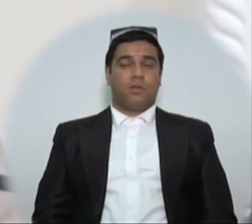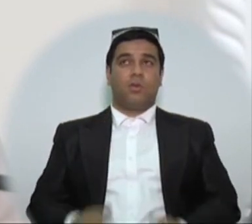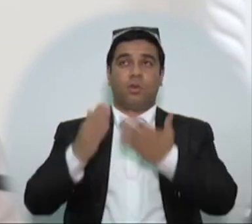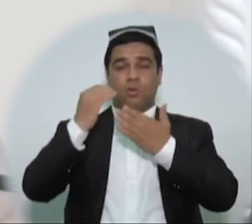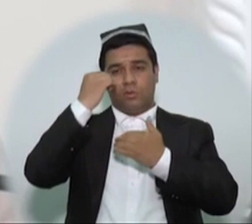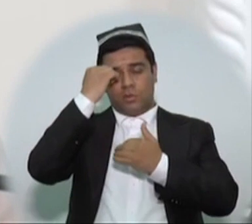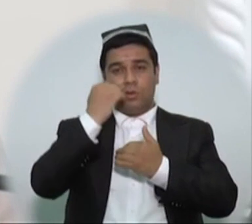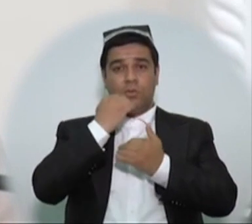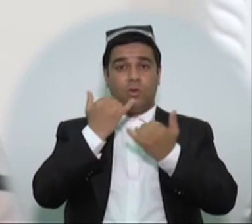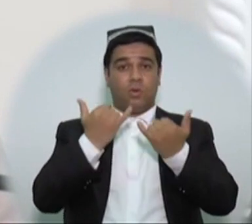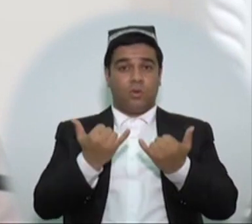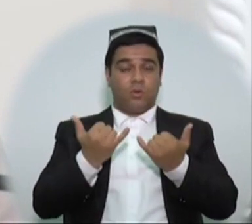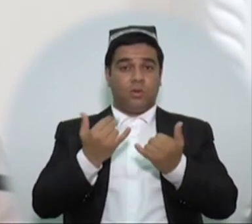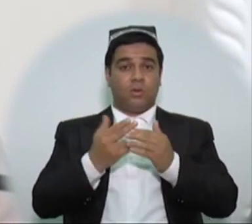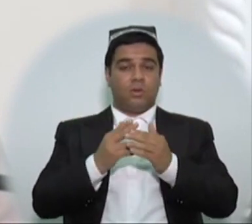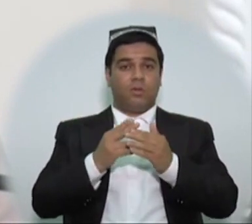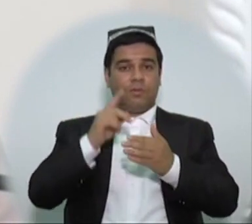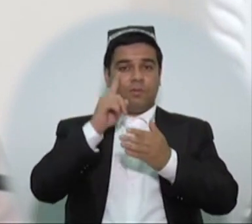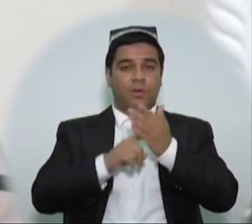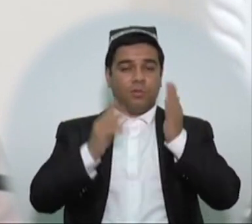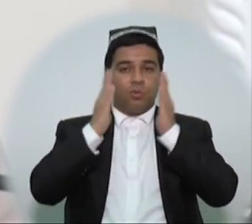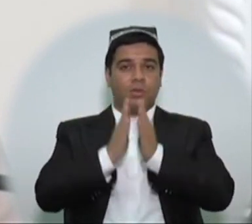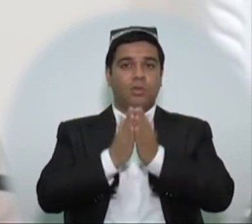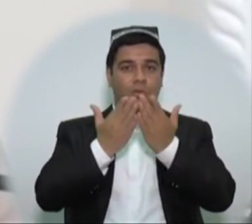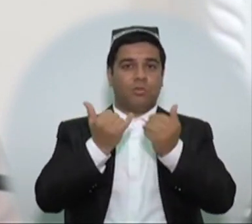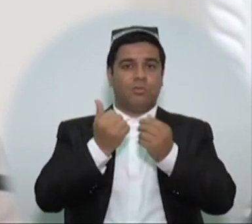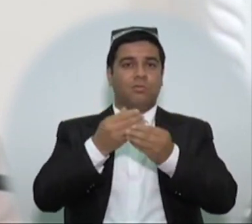Alhamdulillah hozir dini kitoblarimiz tarqayapti.